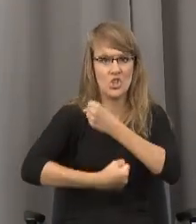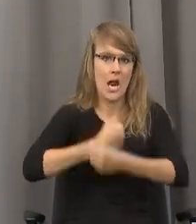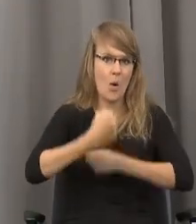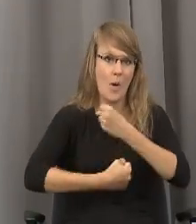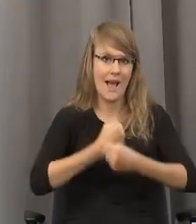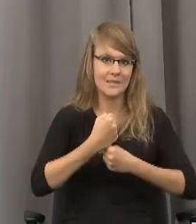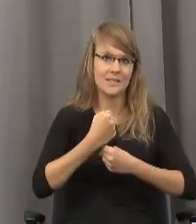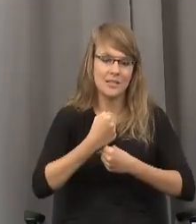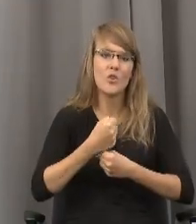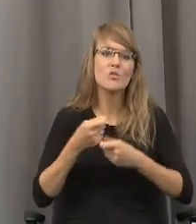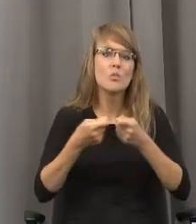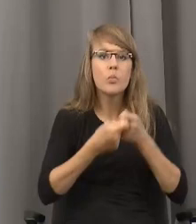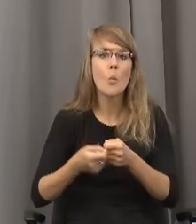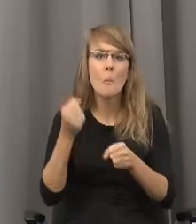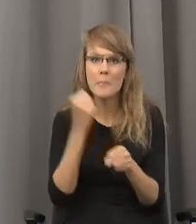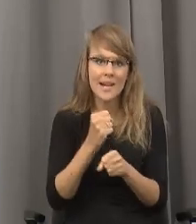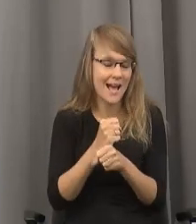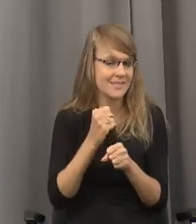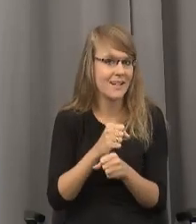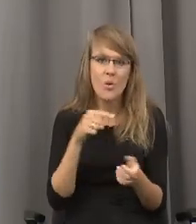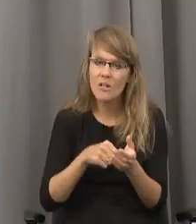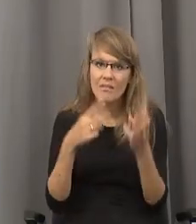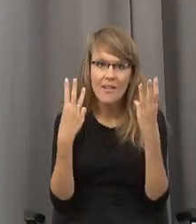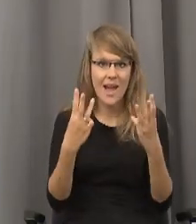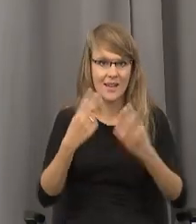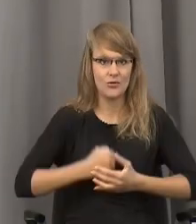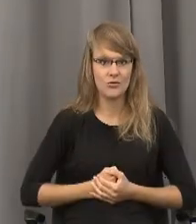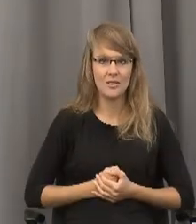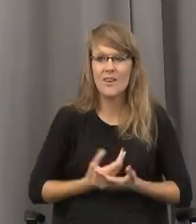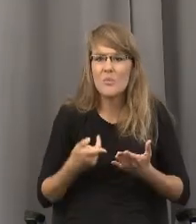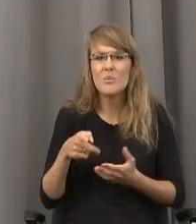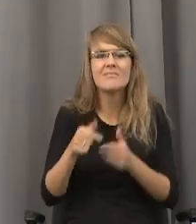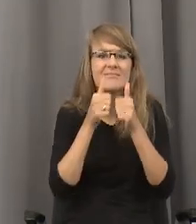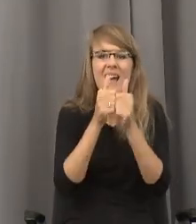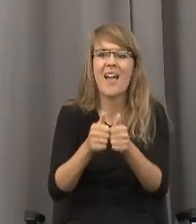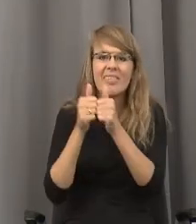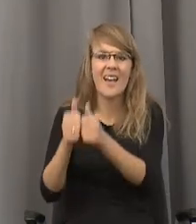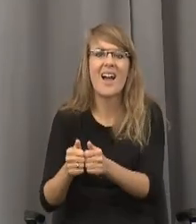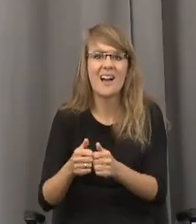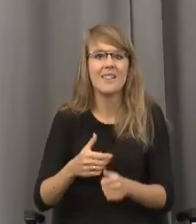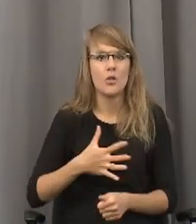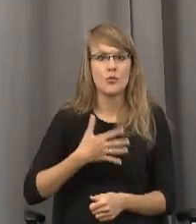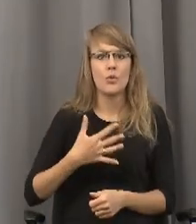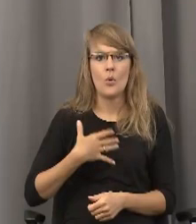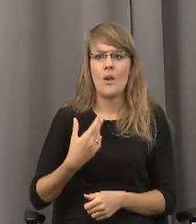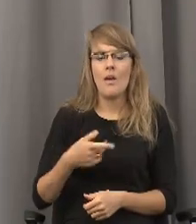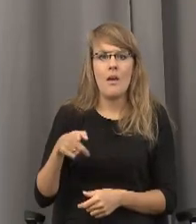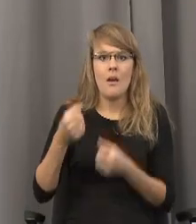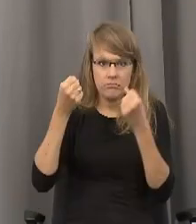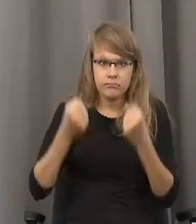współdziałać, współpracować, żeby ciężar tych zadań nie spadał jedynie